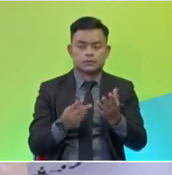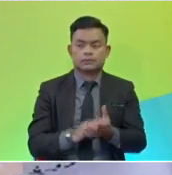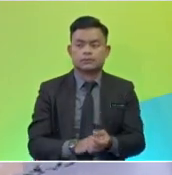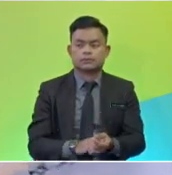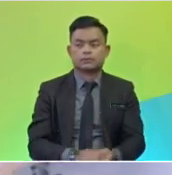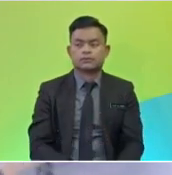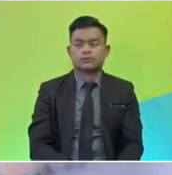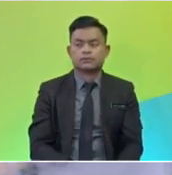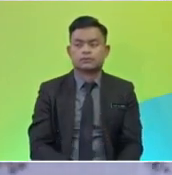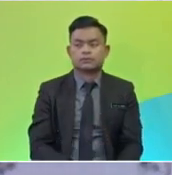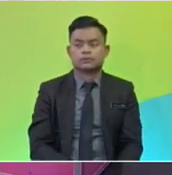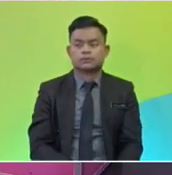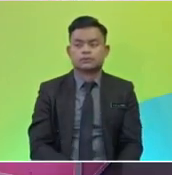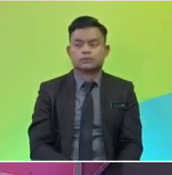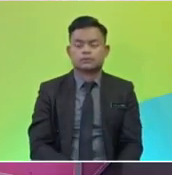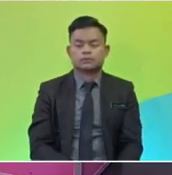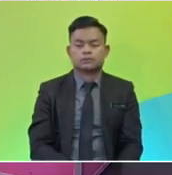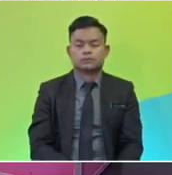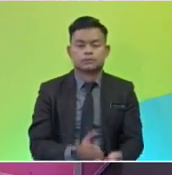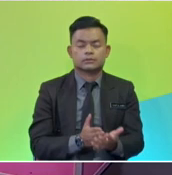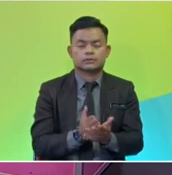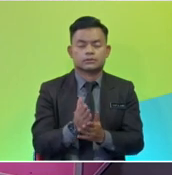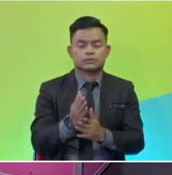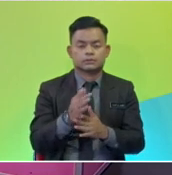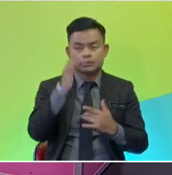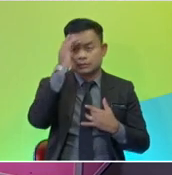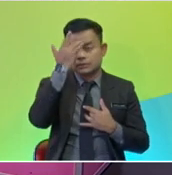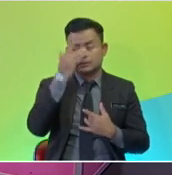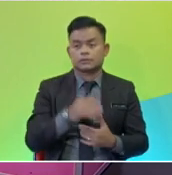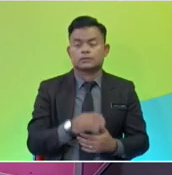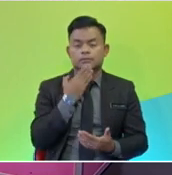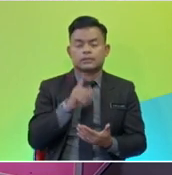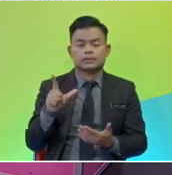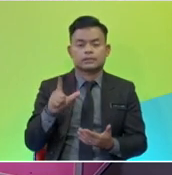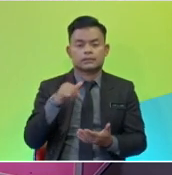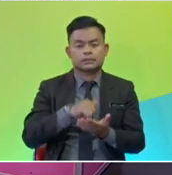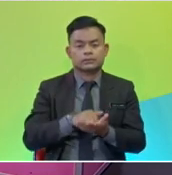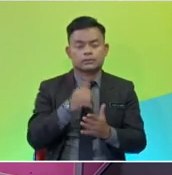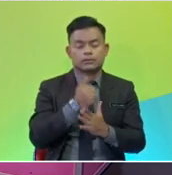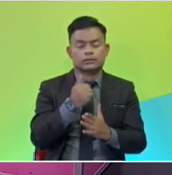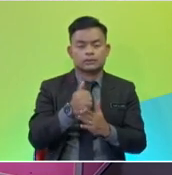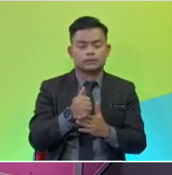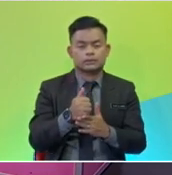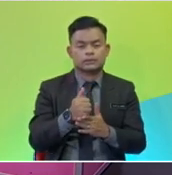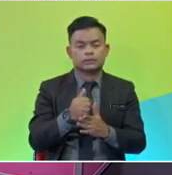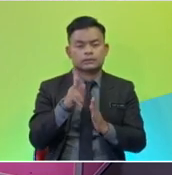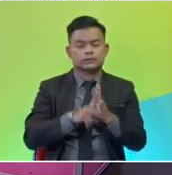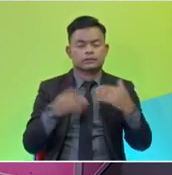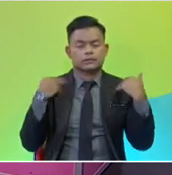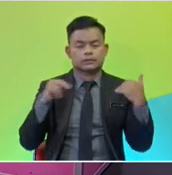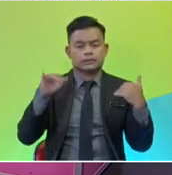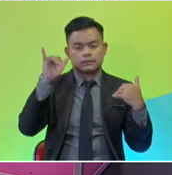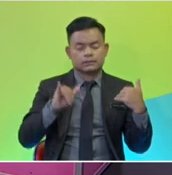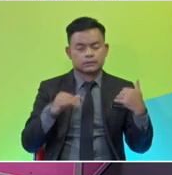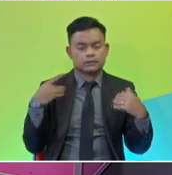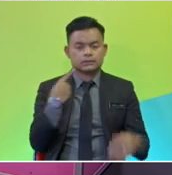mengakibatkan kecedaan okey baik Cikgu itulah dia antara orang kata situasi-situasi yang kita dapat lihat Cikgu